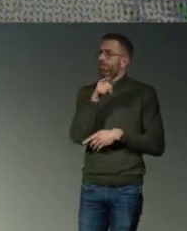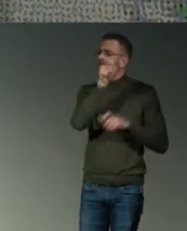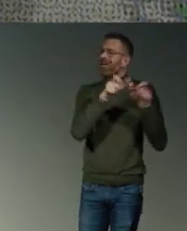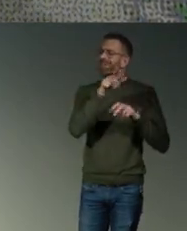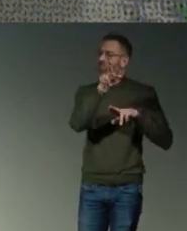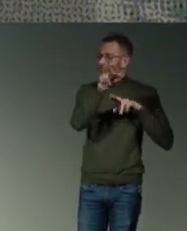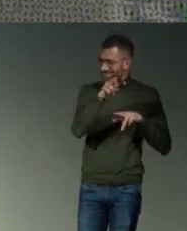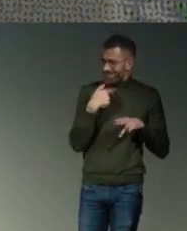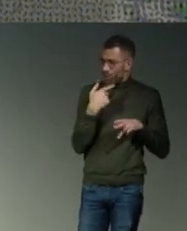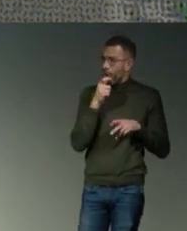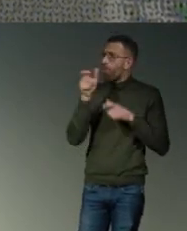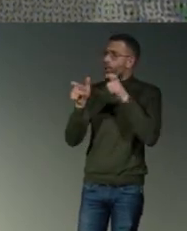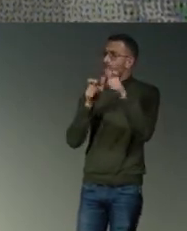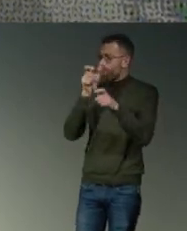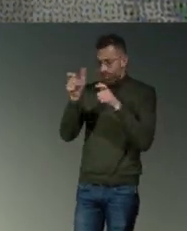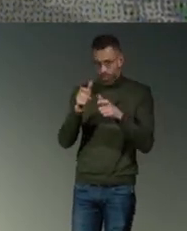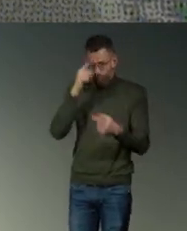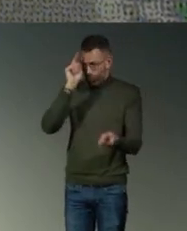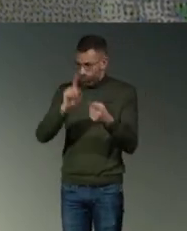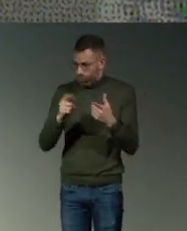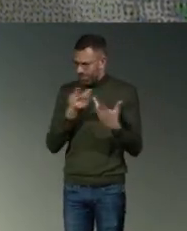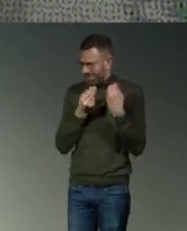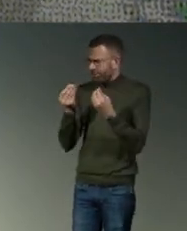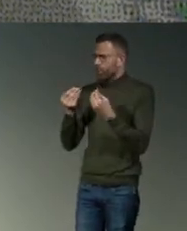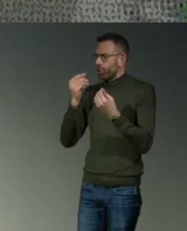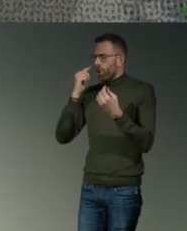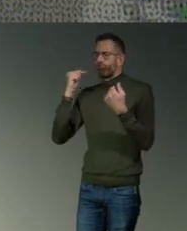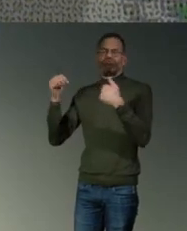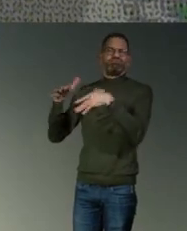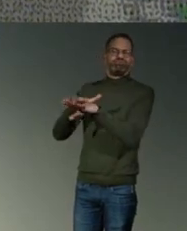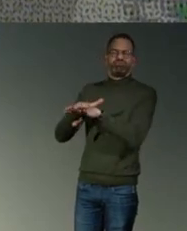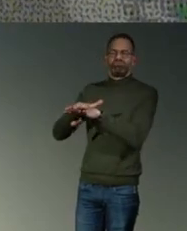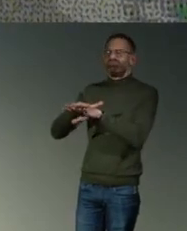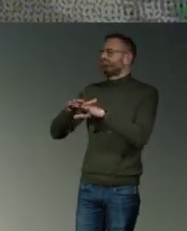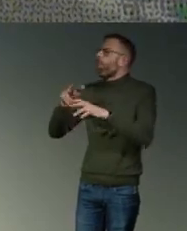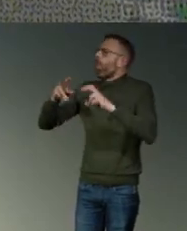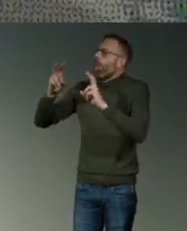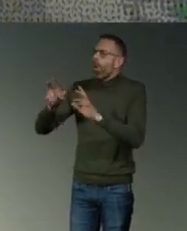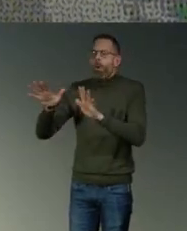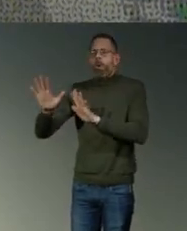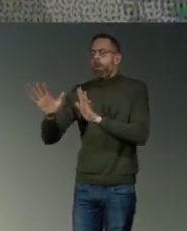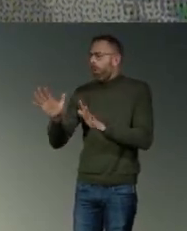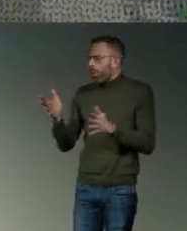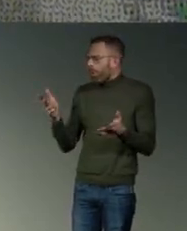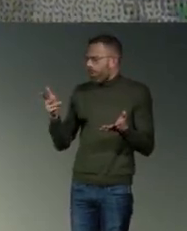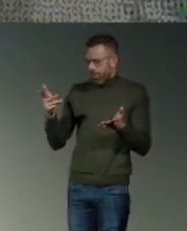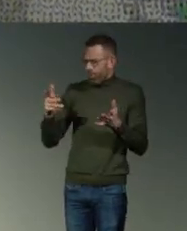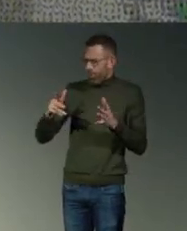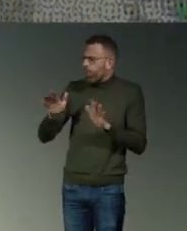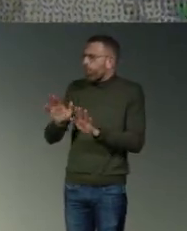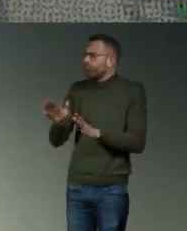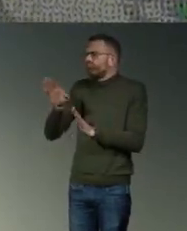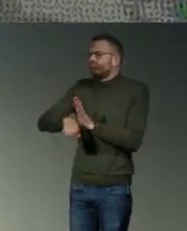chasseurs sont des atténuations, sont des voiles, sont des dissimulations, et tout l'enjeu de votre